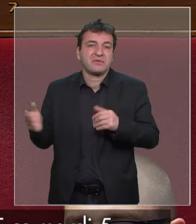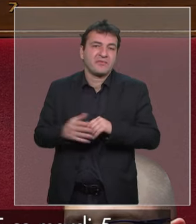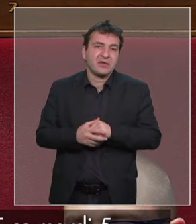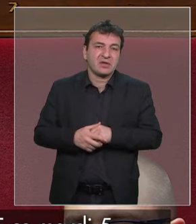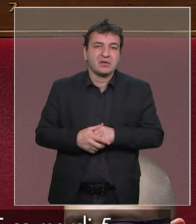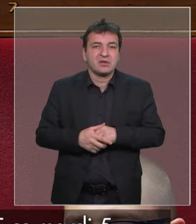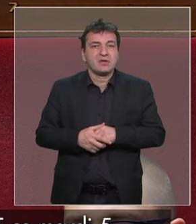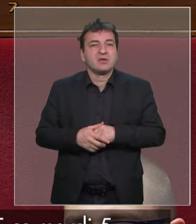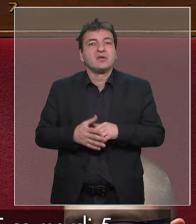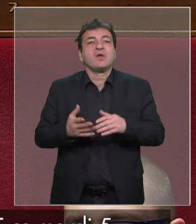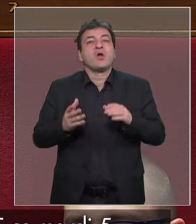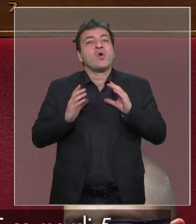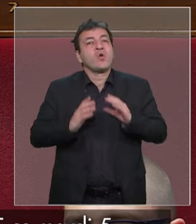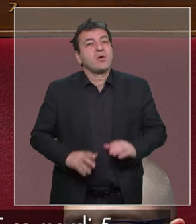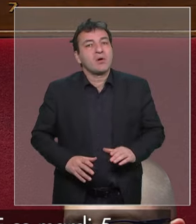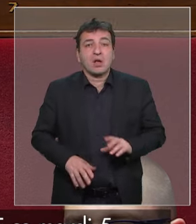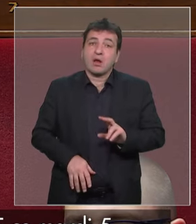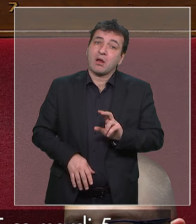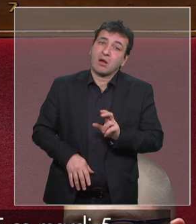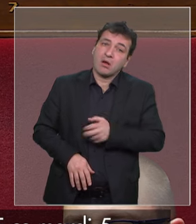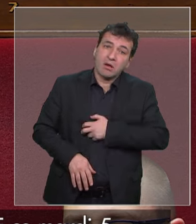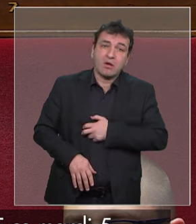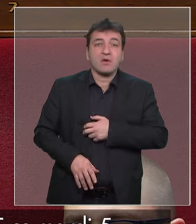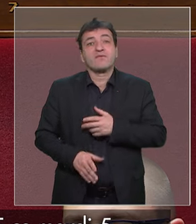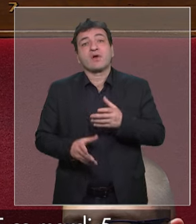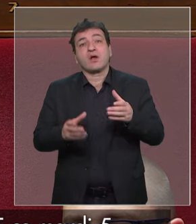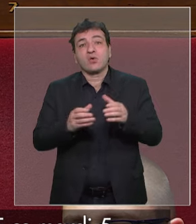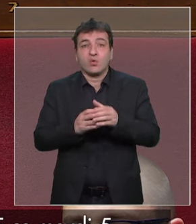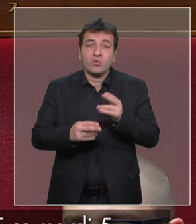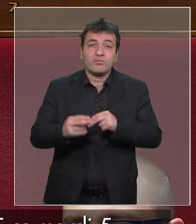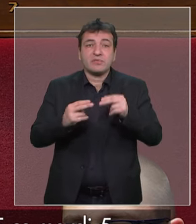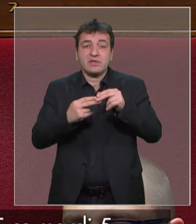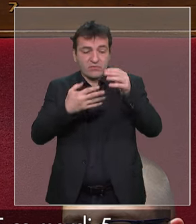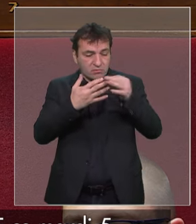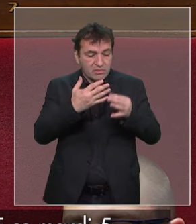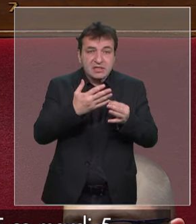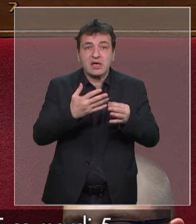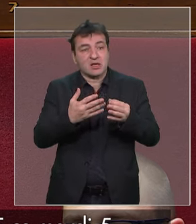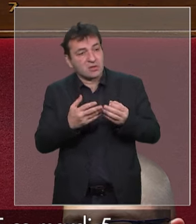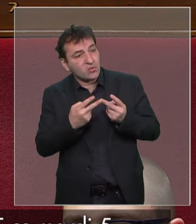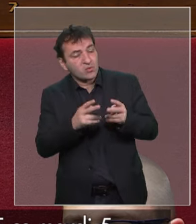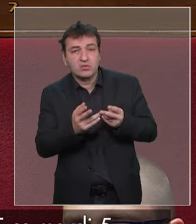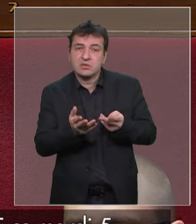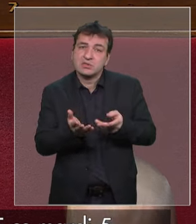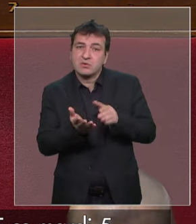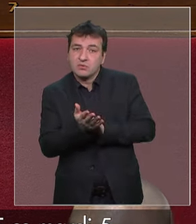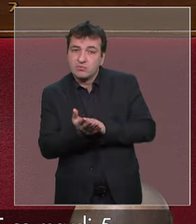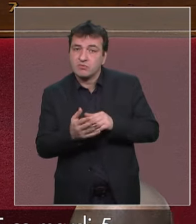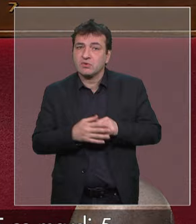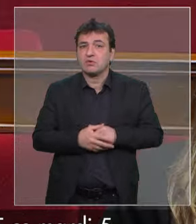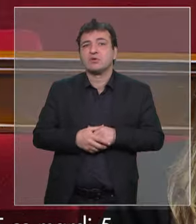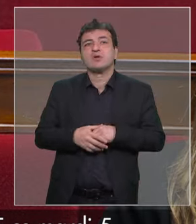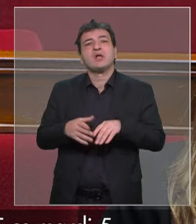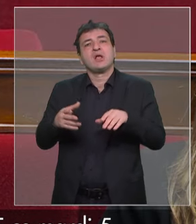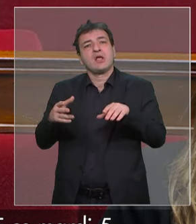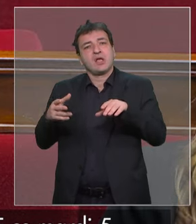collège, vous rétablissez enfin les groupes de niveau matière, autorisez le redoublement, transformez le DNB en examen de passage en